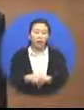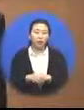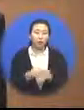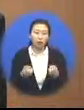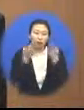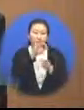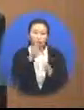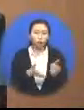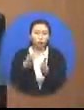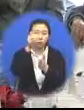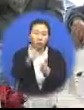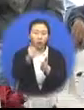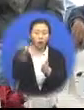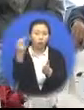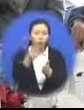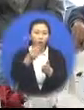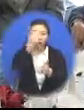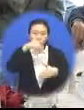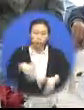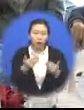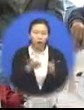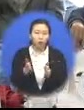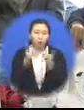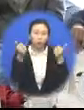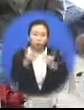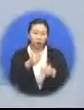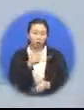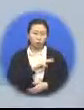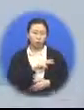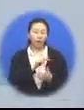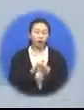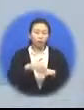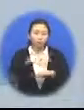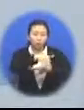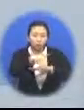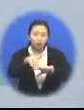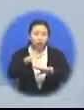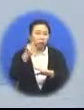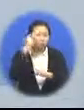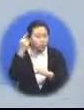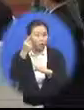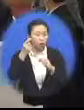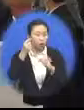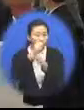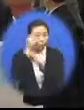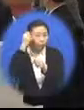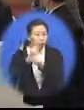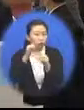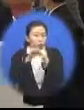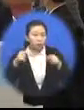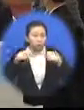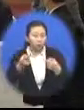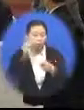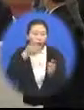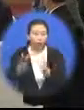이날 행사에서 난희 충남도 지사를 비롯한 충남도 이회 의원들과 전략과제 연구진 등이 참석해 충남 도정의 미래를